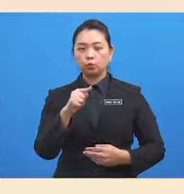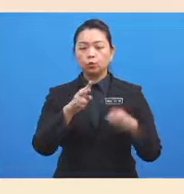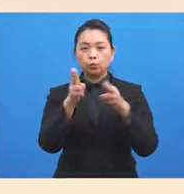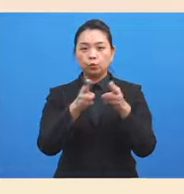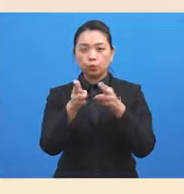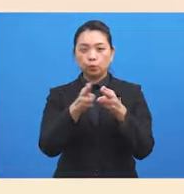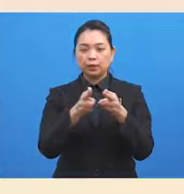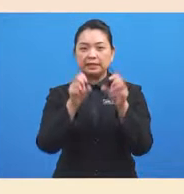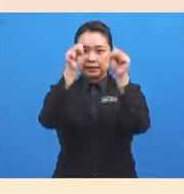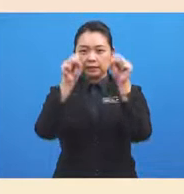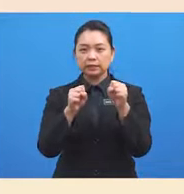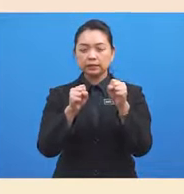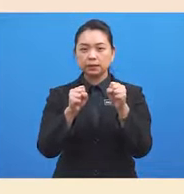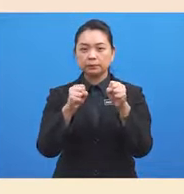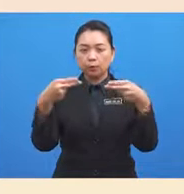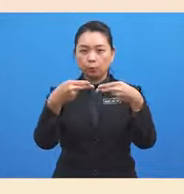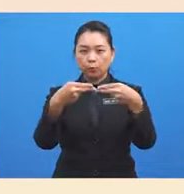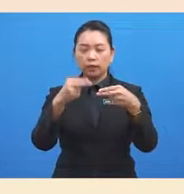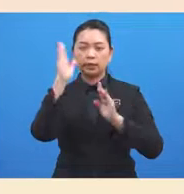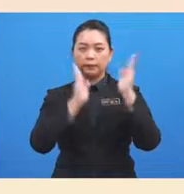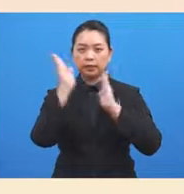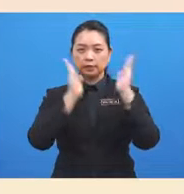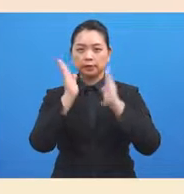sistem perhubungan di Malaysia.